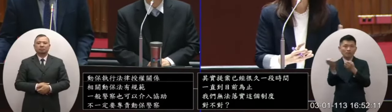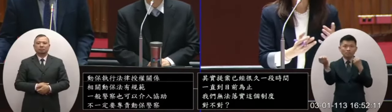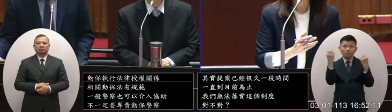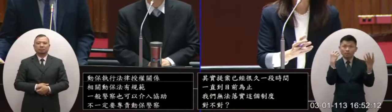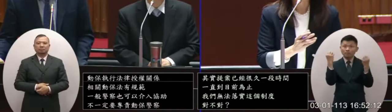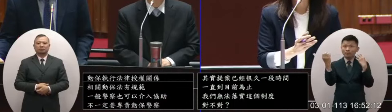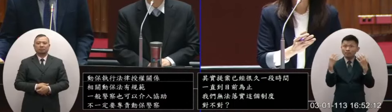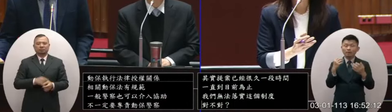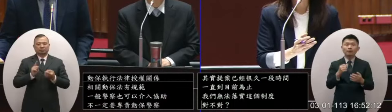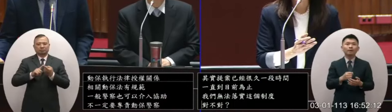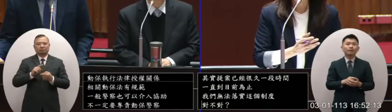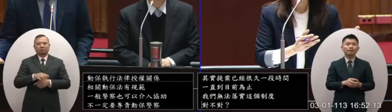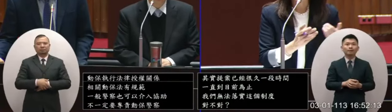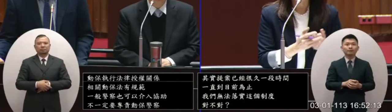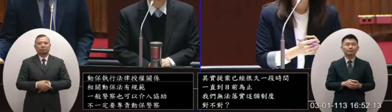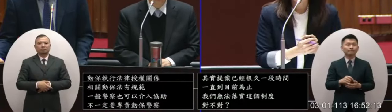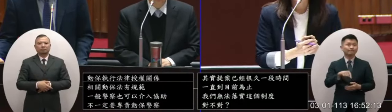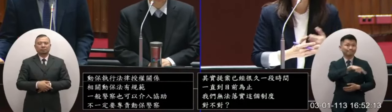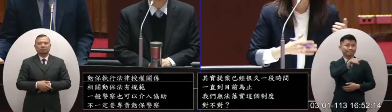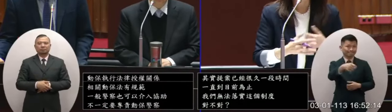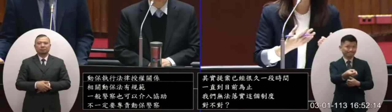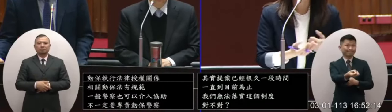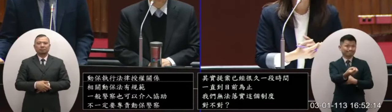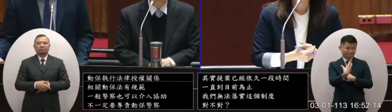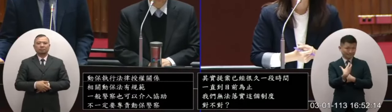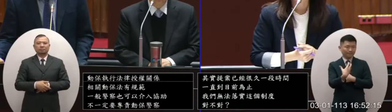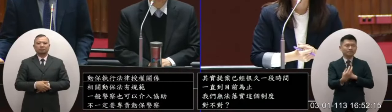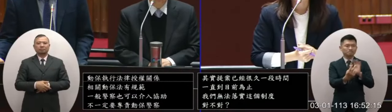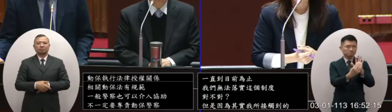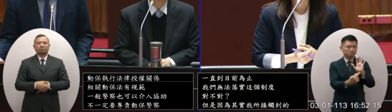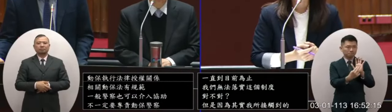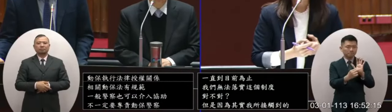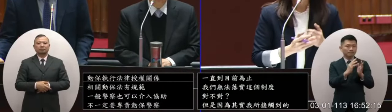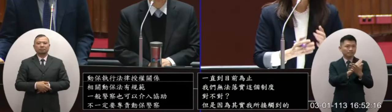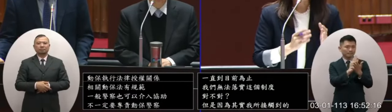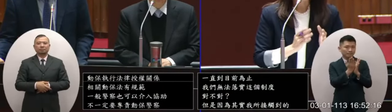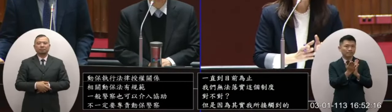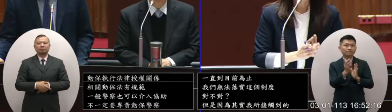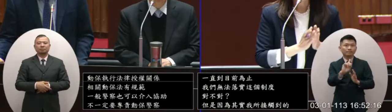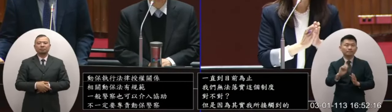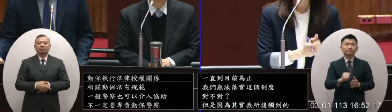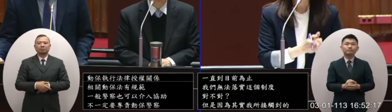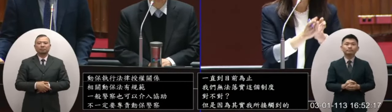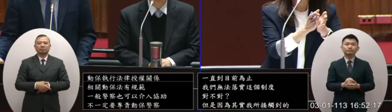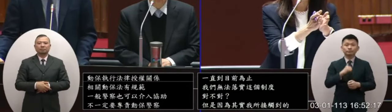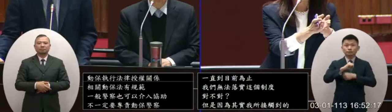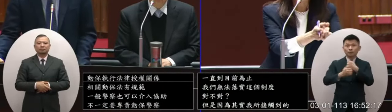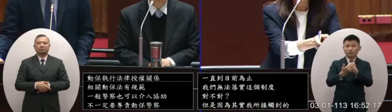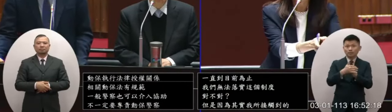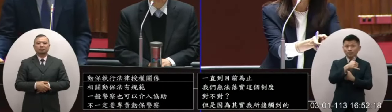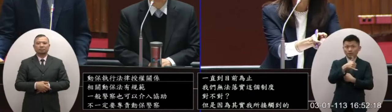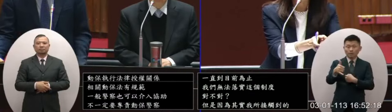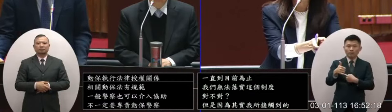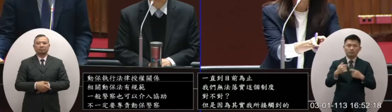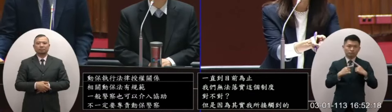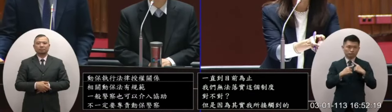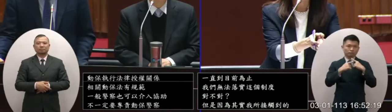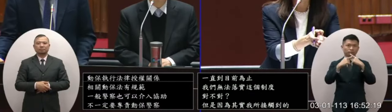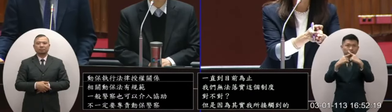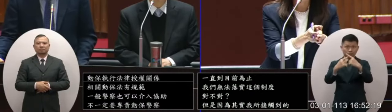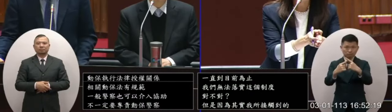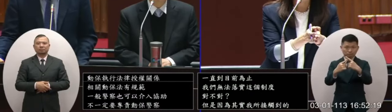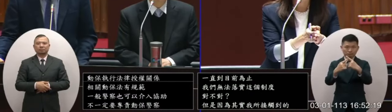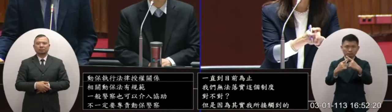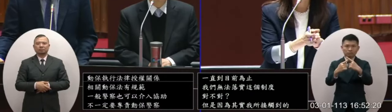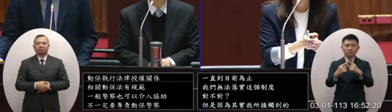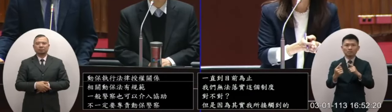本席所接触到的一些，就是他们跟我说的陈述的一些状况是，通常这些动保员到了现场第一线的时候，其